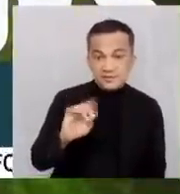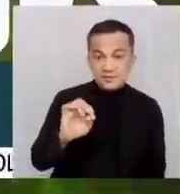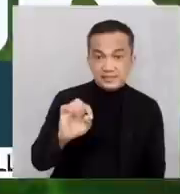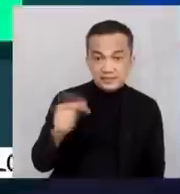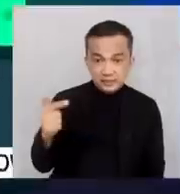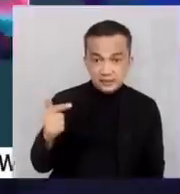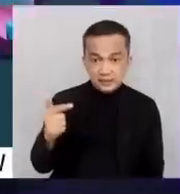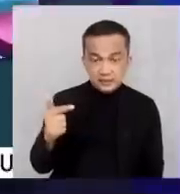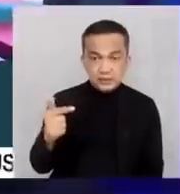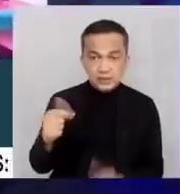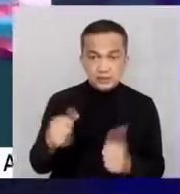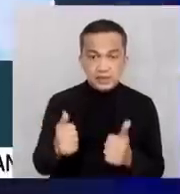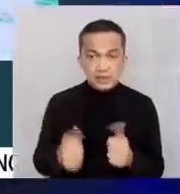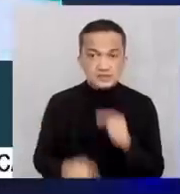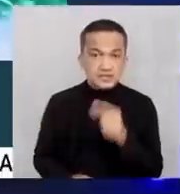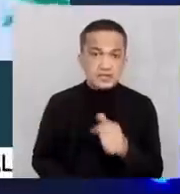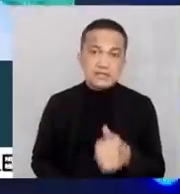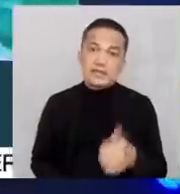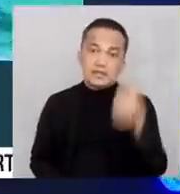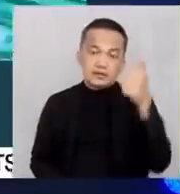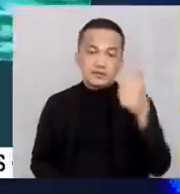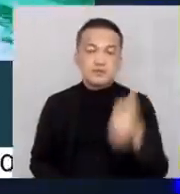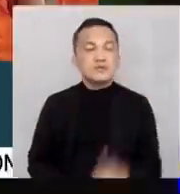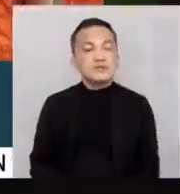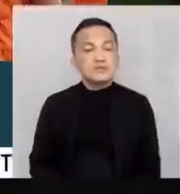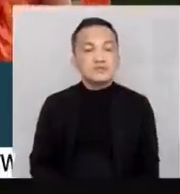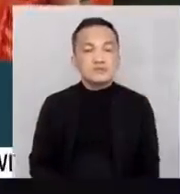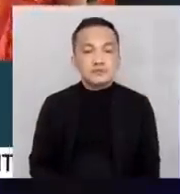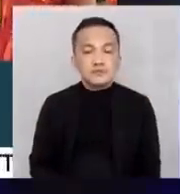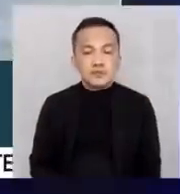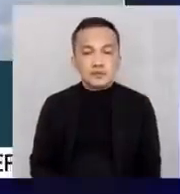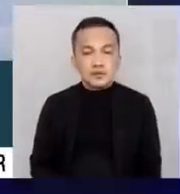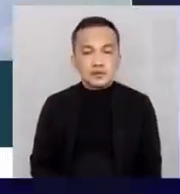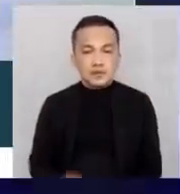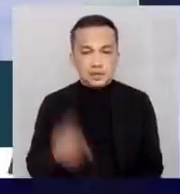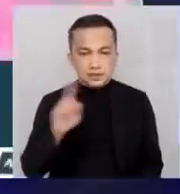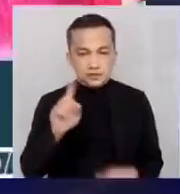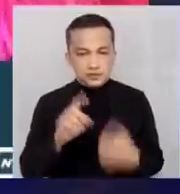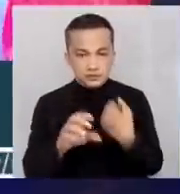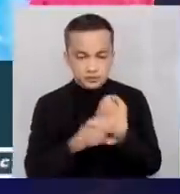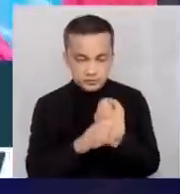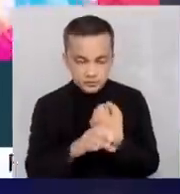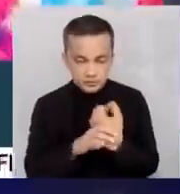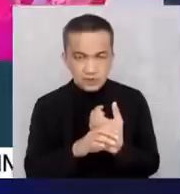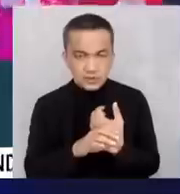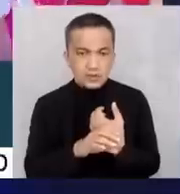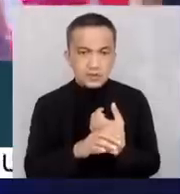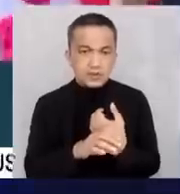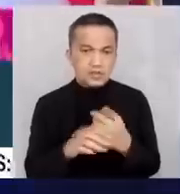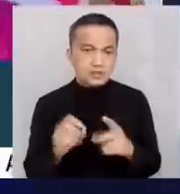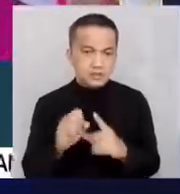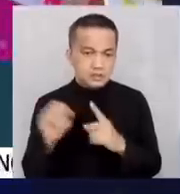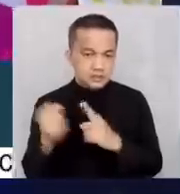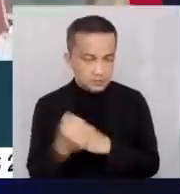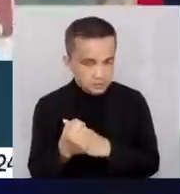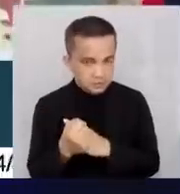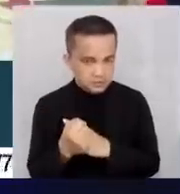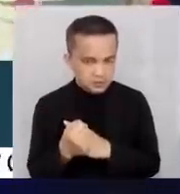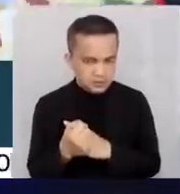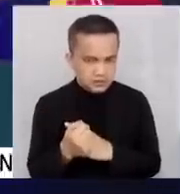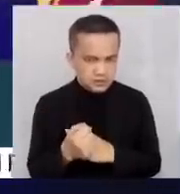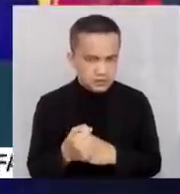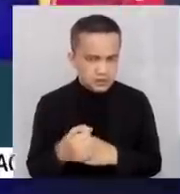nanalo, ano yung naging kontrata, yung terms and conditions. Saka meron din kami aalamin